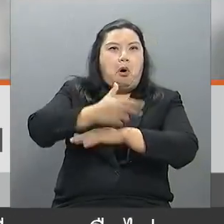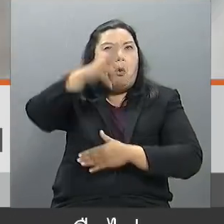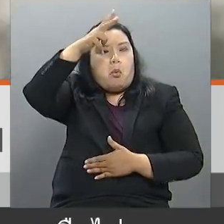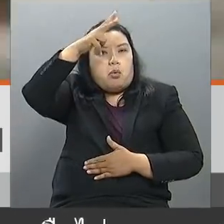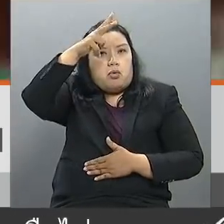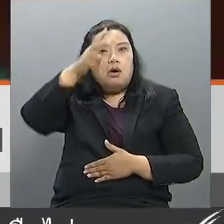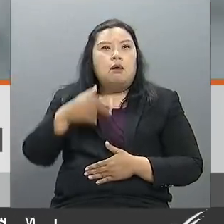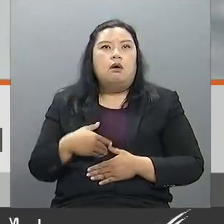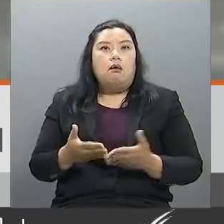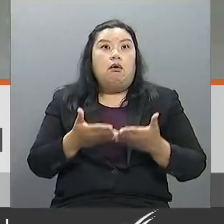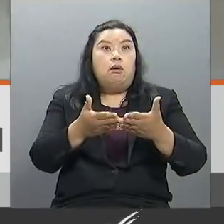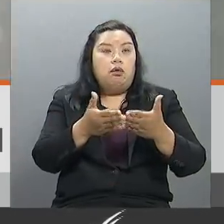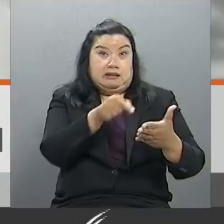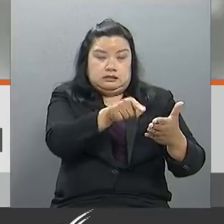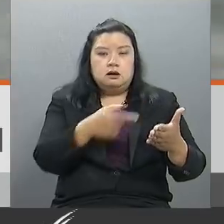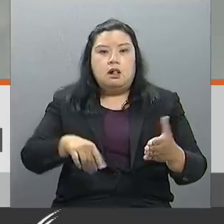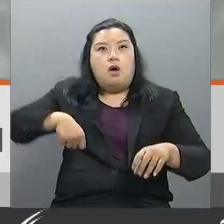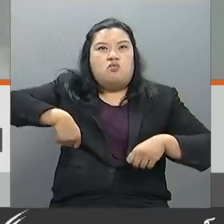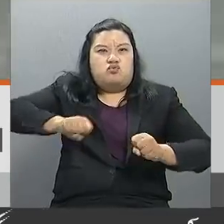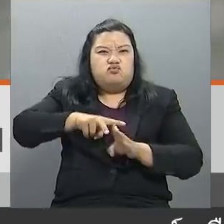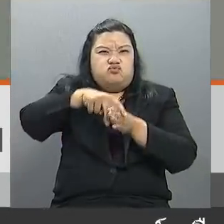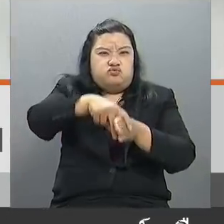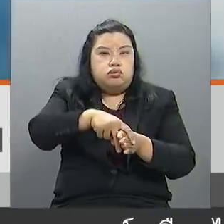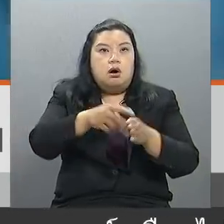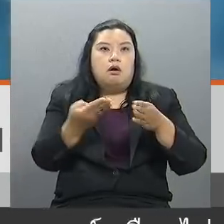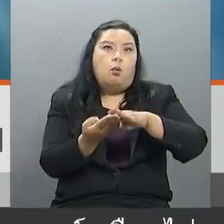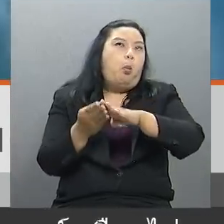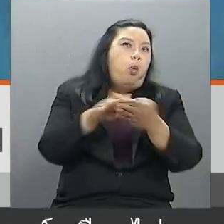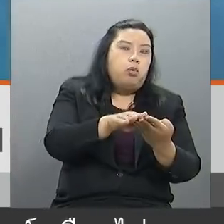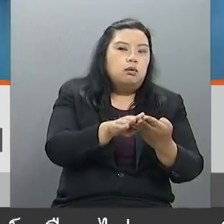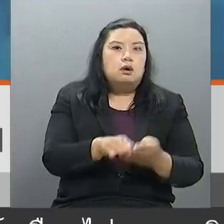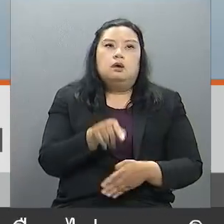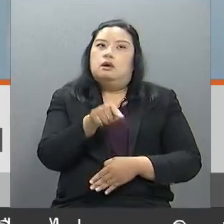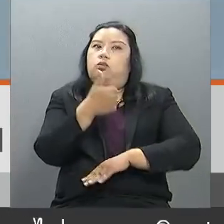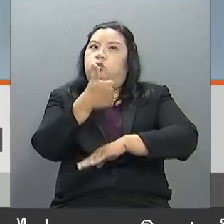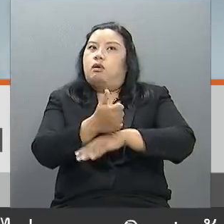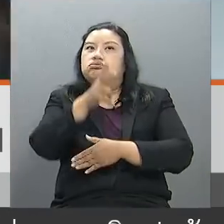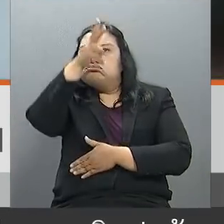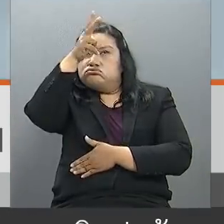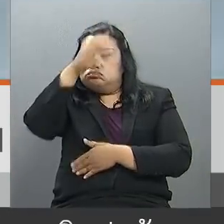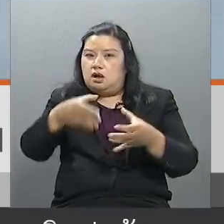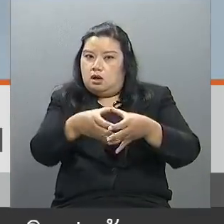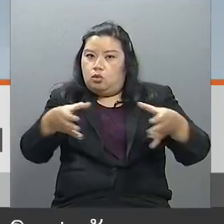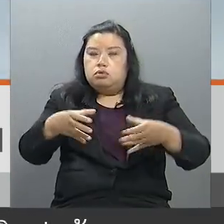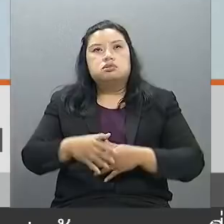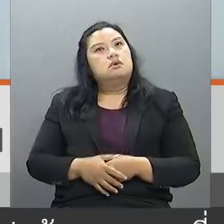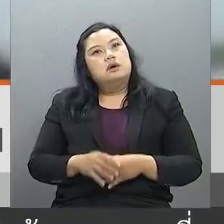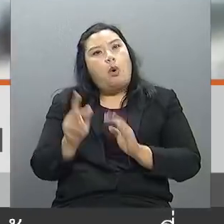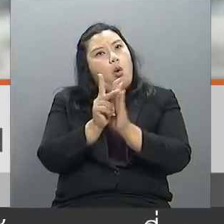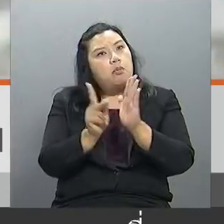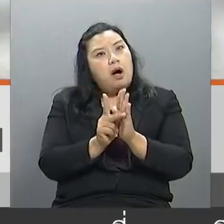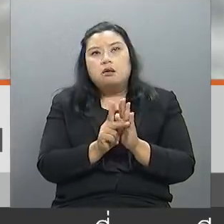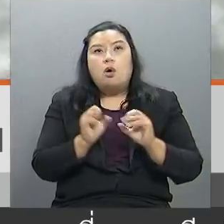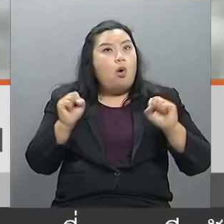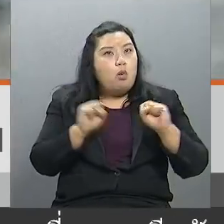ชาวประมงจนจมลงหนึ่งลำโดยการกระทำของกลุ่มผู้มีอิทธิพลดังกล่าวไม่มีความเกรงกลัวต่อกฎหมายแต่อย่างใด